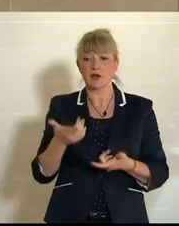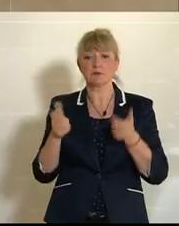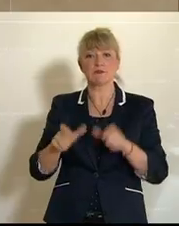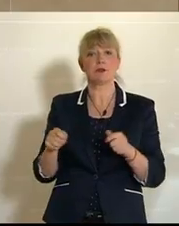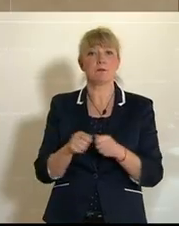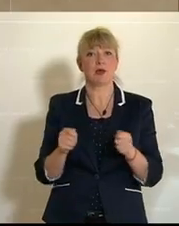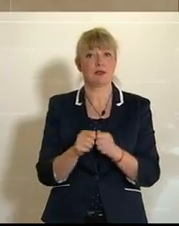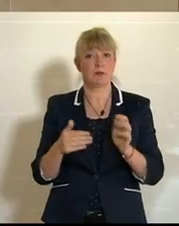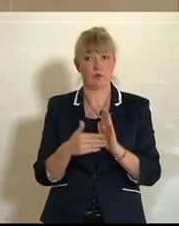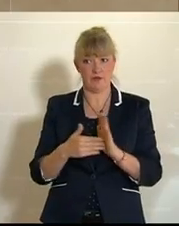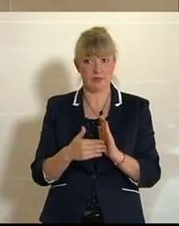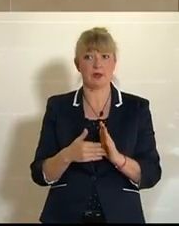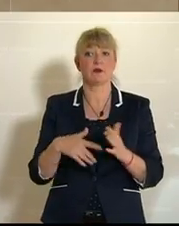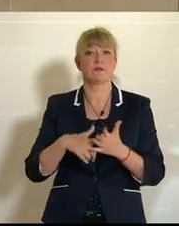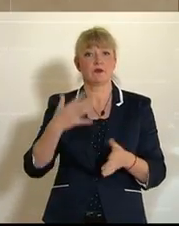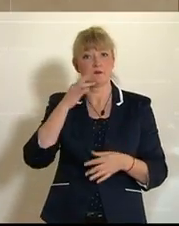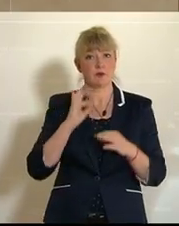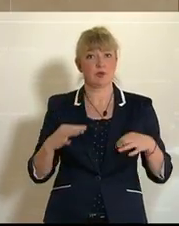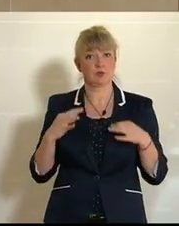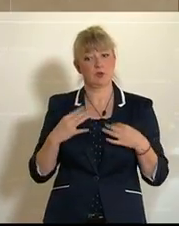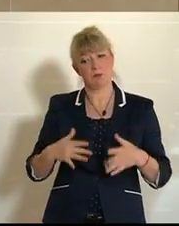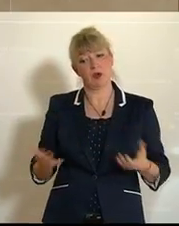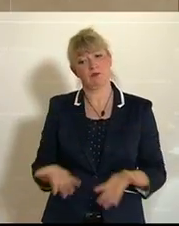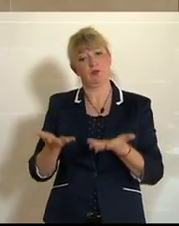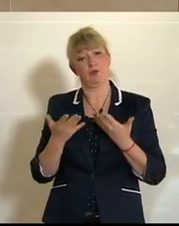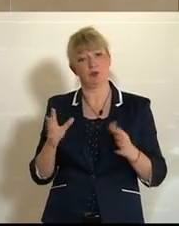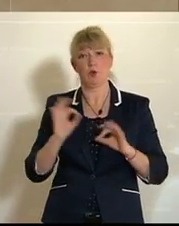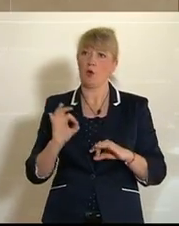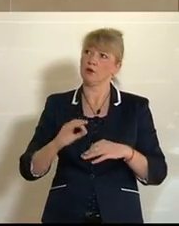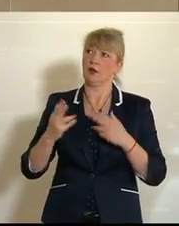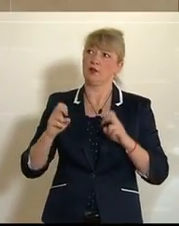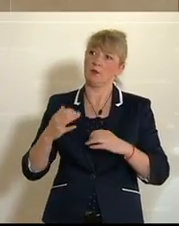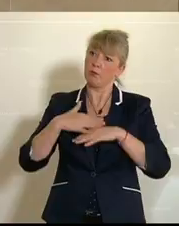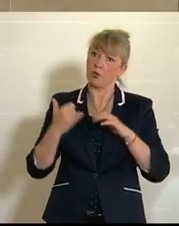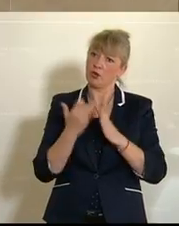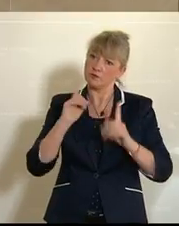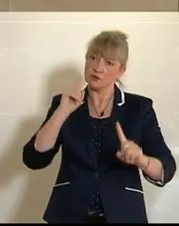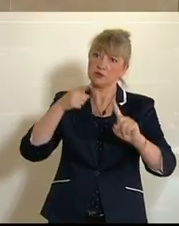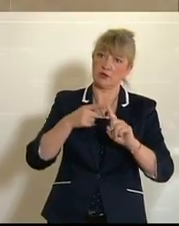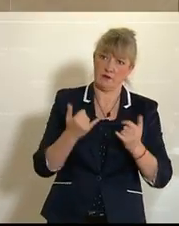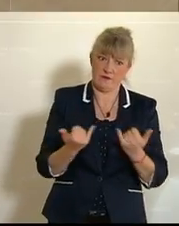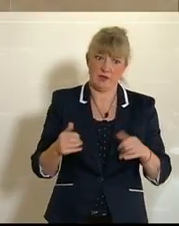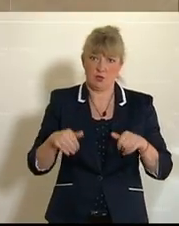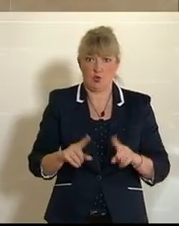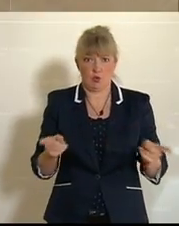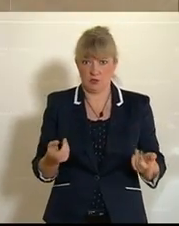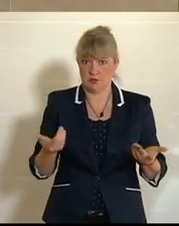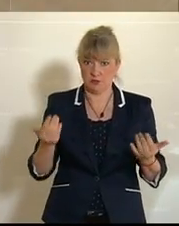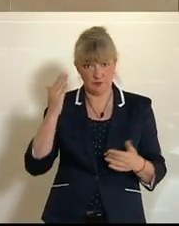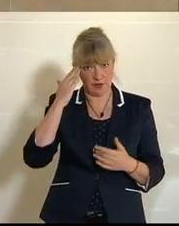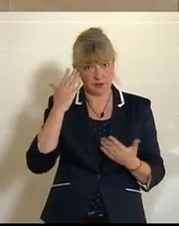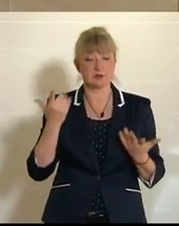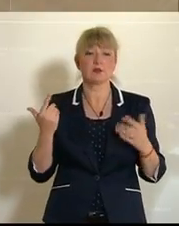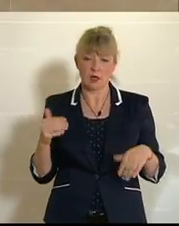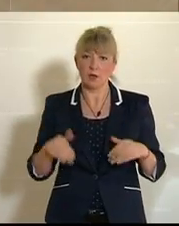präventiven Maßnahmen nötig sind, um die Frauengesundheit zu stärken oder bei Projekten zielgerecht nachzubessern? Es braucht